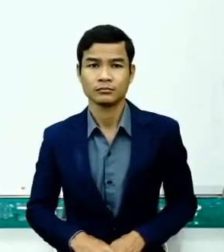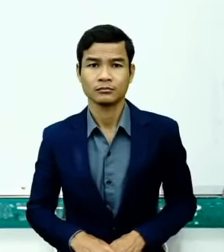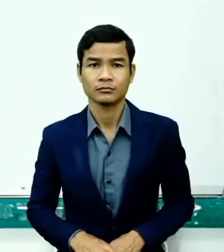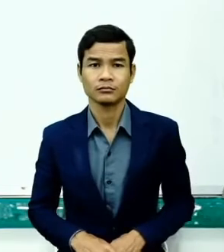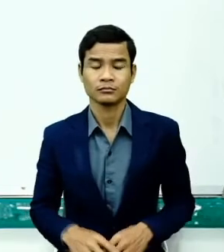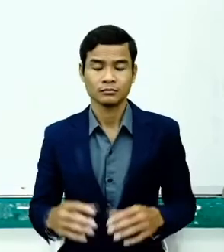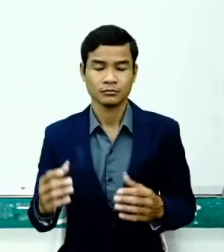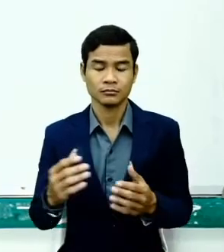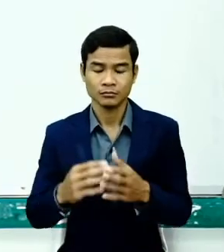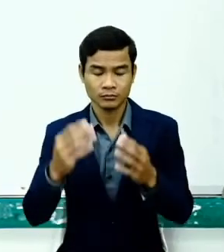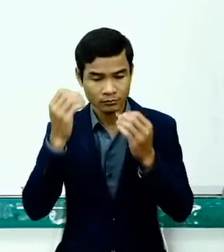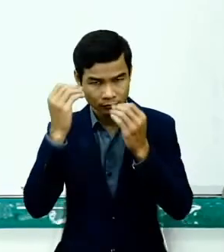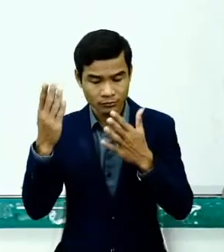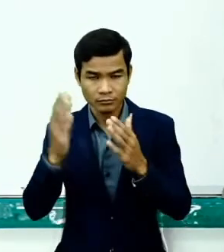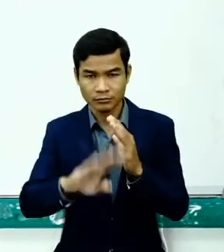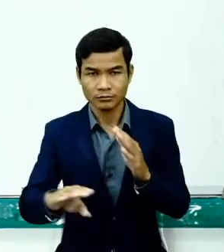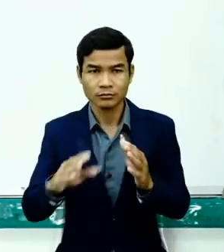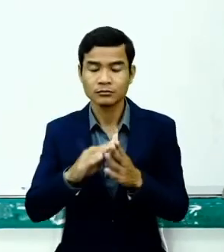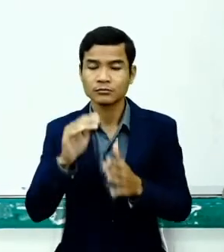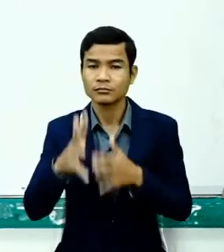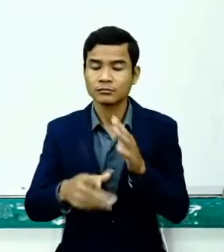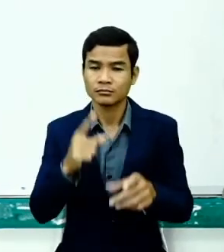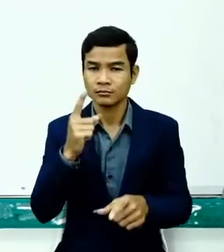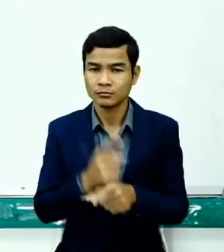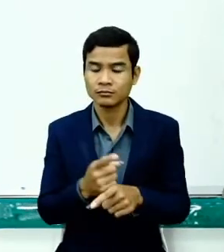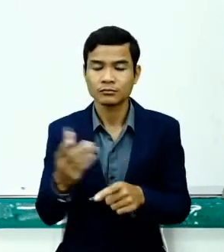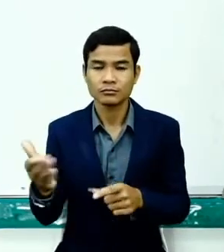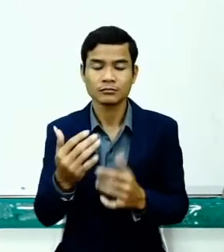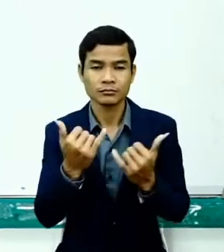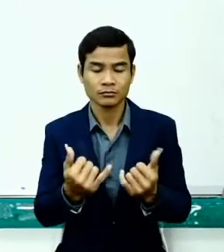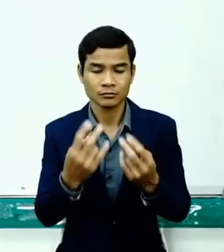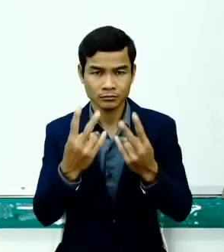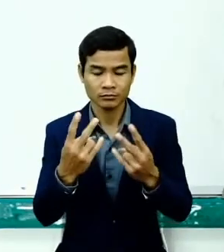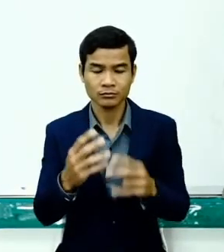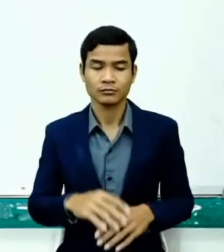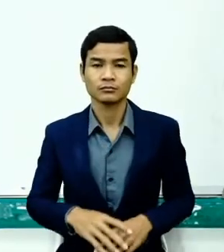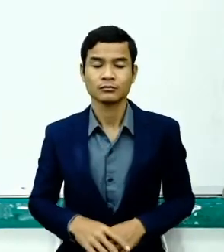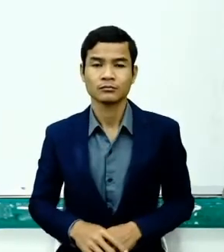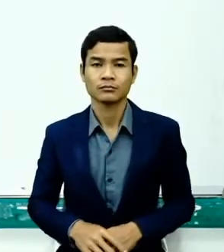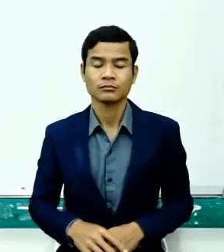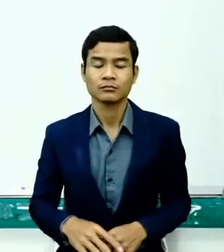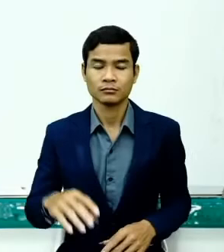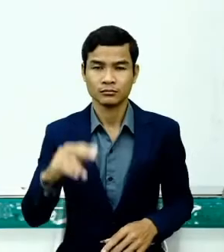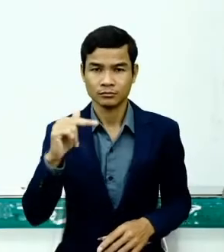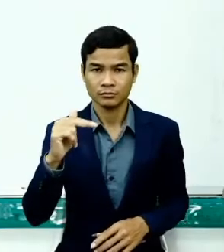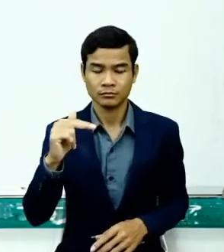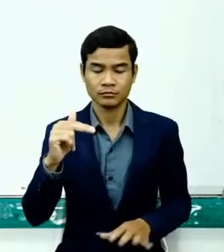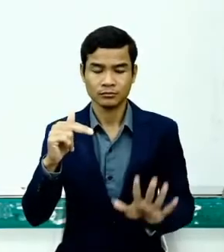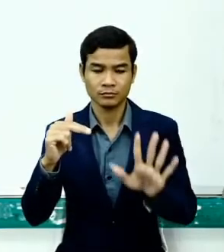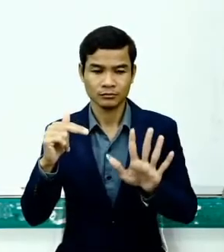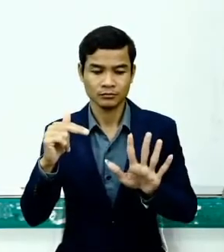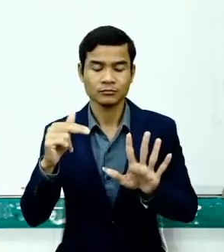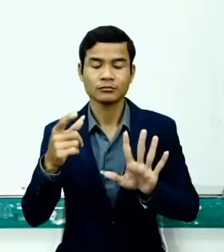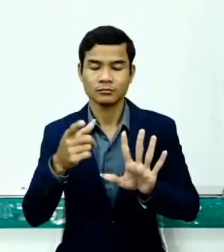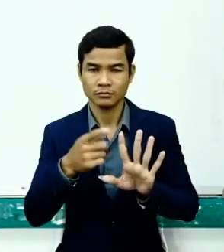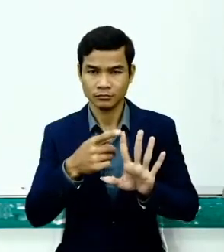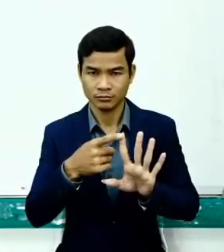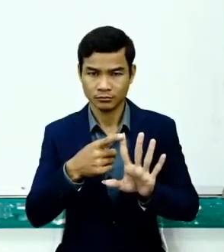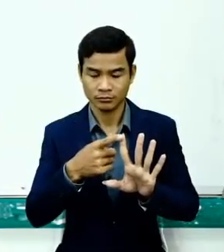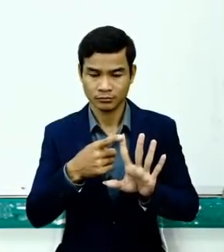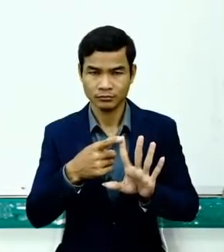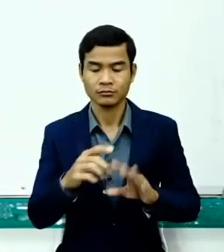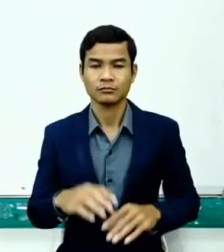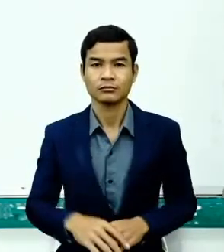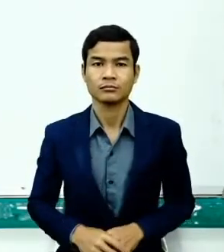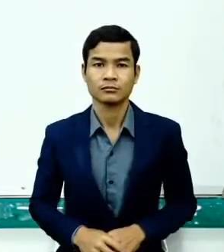ចាដើម្បីឲ្យដឹងថាកូនអានបានត្រឹមត្រូវដែរឬទេកូនចូលរួមផ្ទៀងផ្ទាត់ជាមួយអ្នកគ្រូណាតអ៊ី